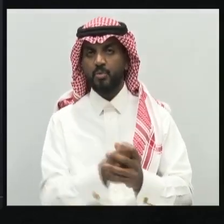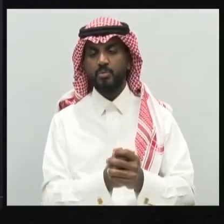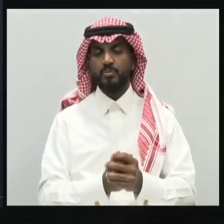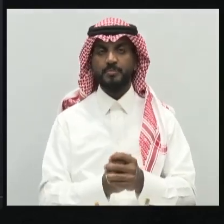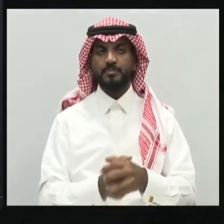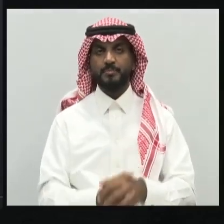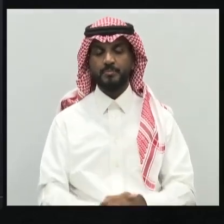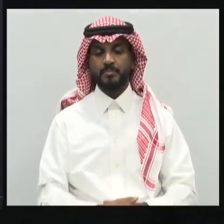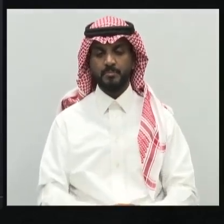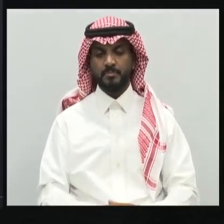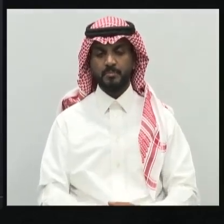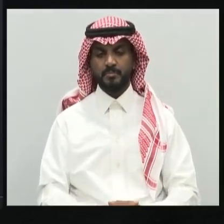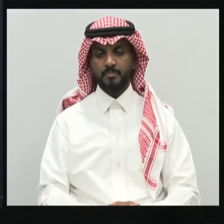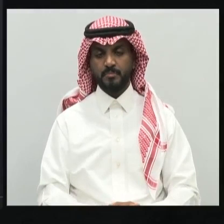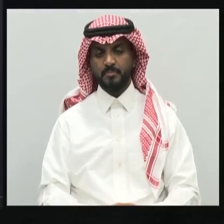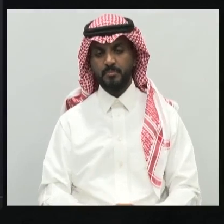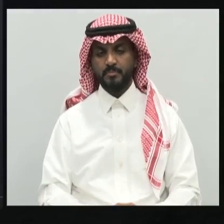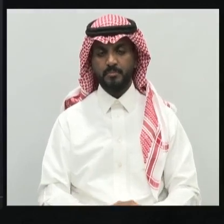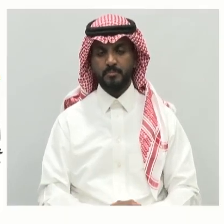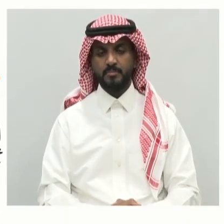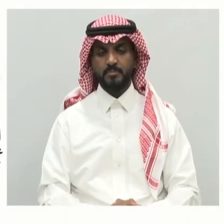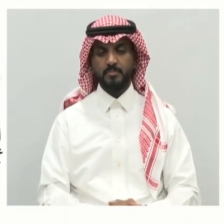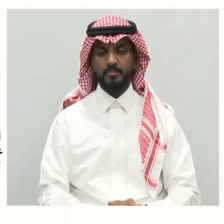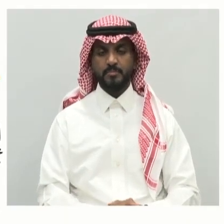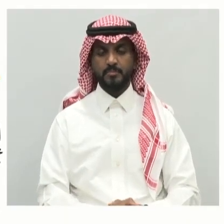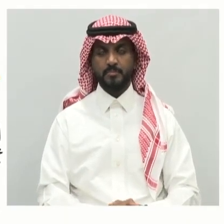بصوت مسموع هيا اقراوا